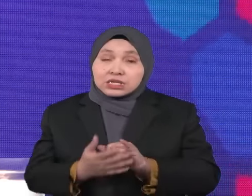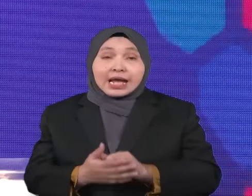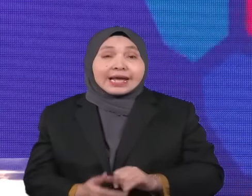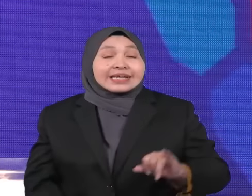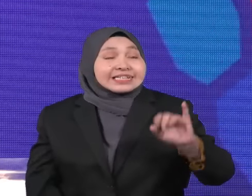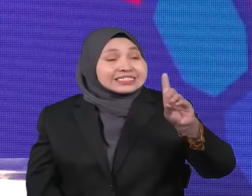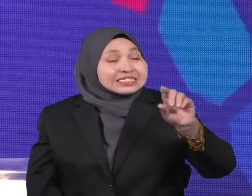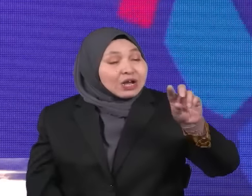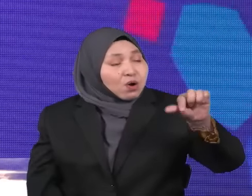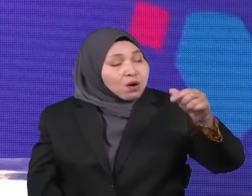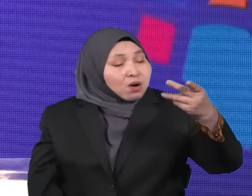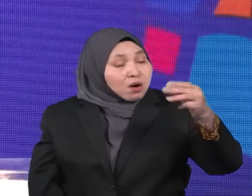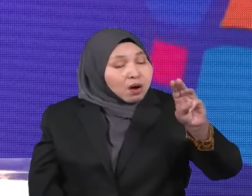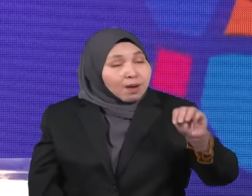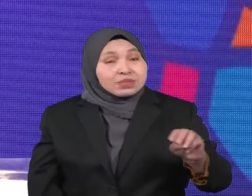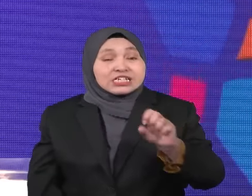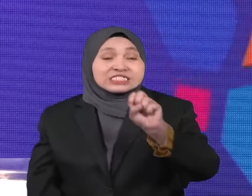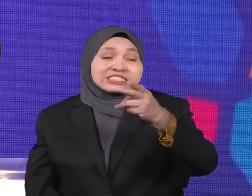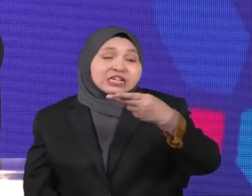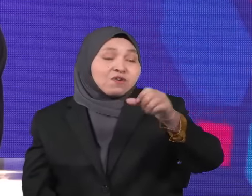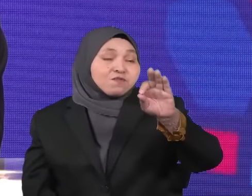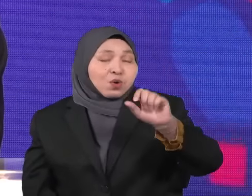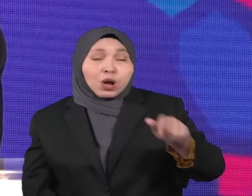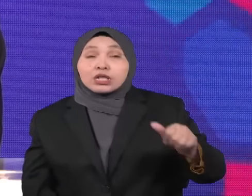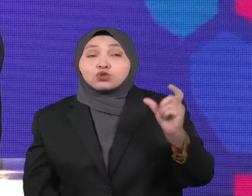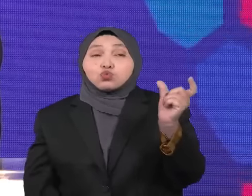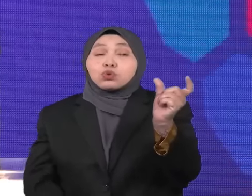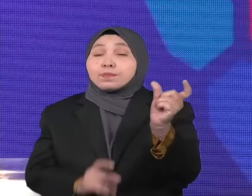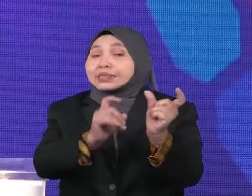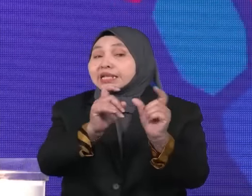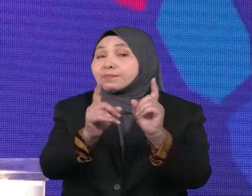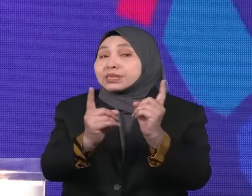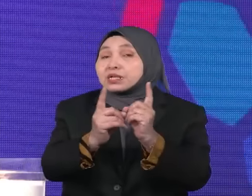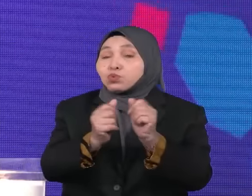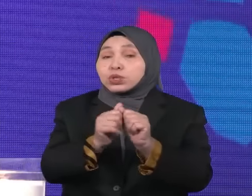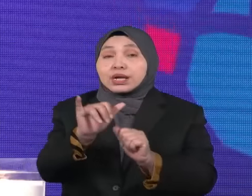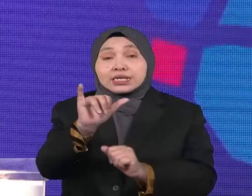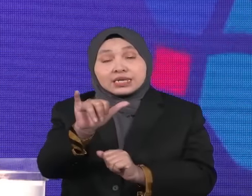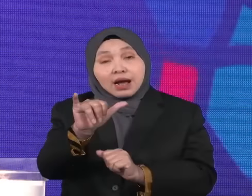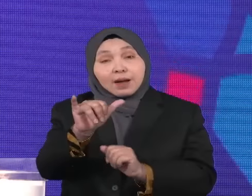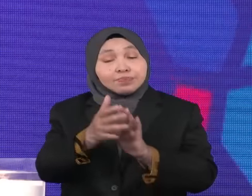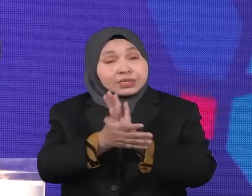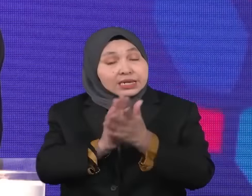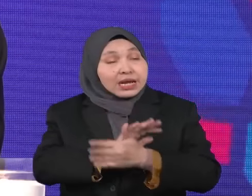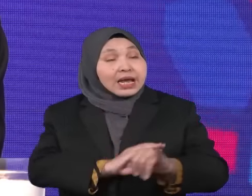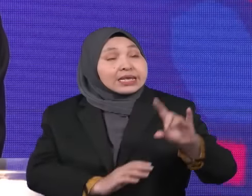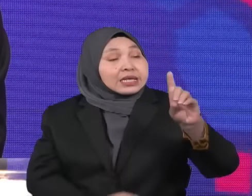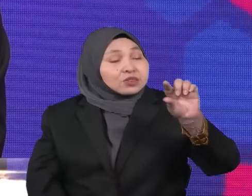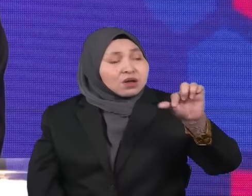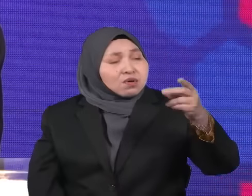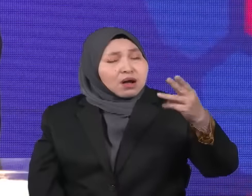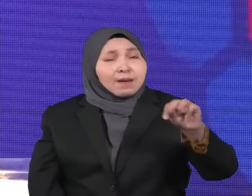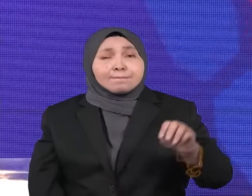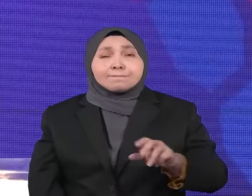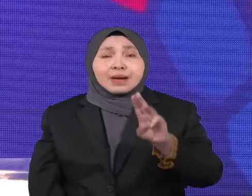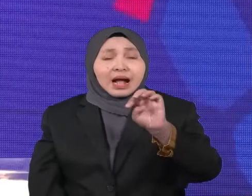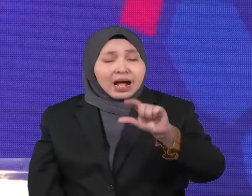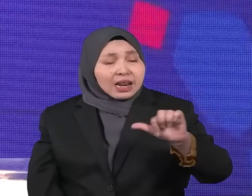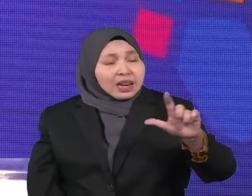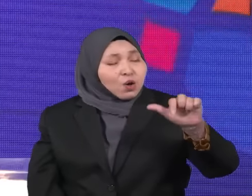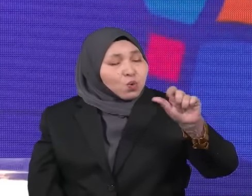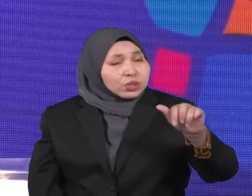mim mati bertemu dengan mim satu, kemudian nun mati bertemu dengan ya, iaitulah idgham ma'al